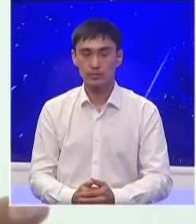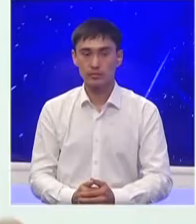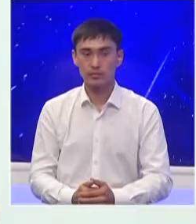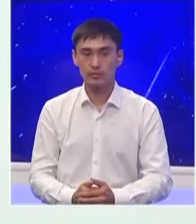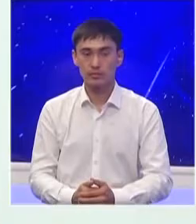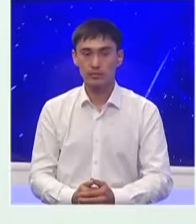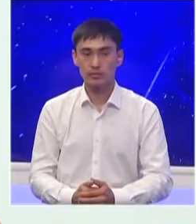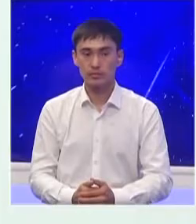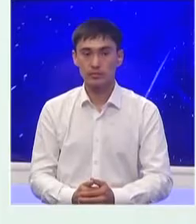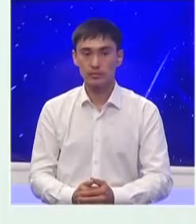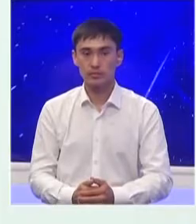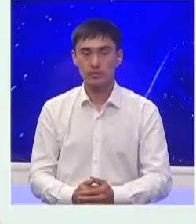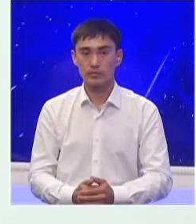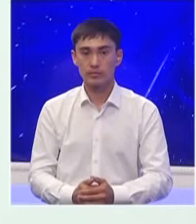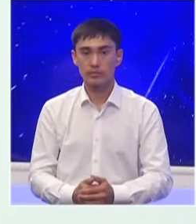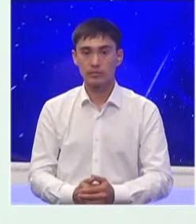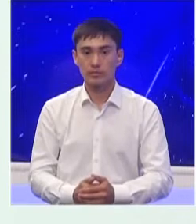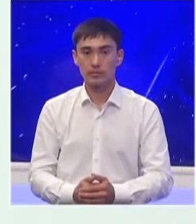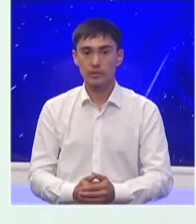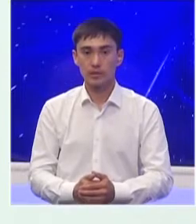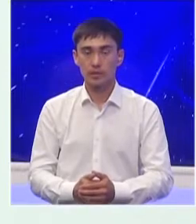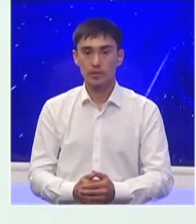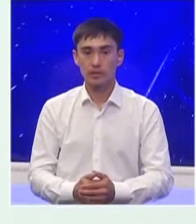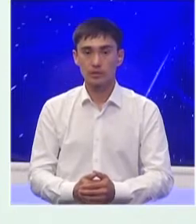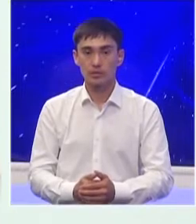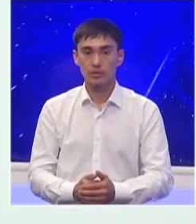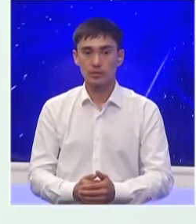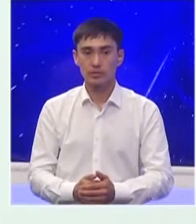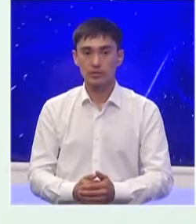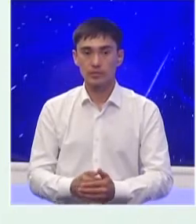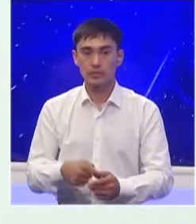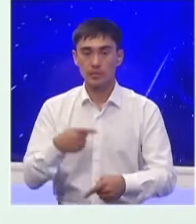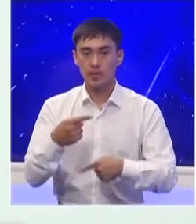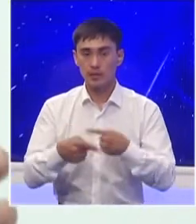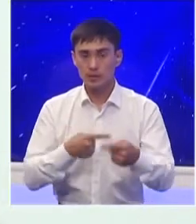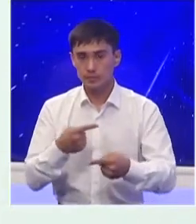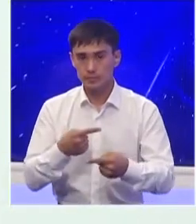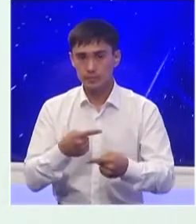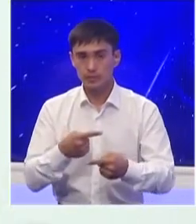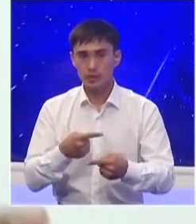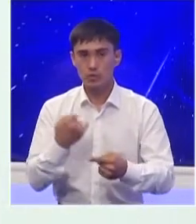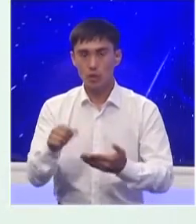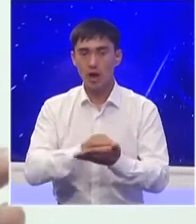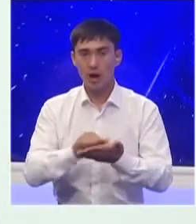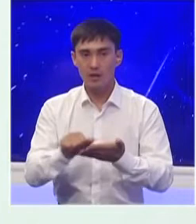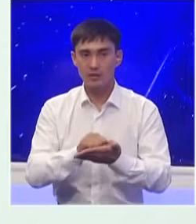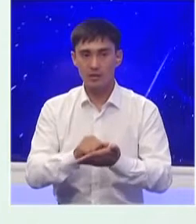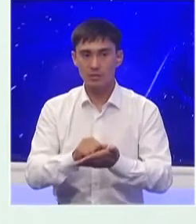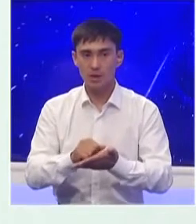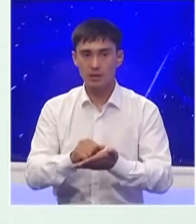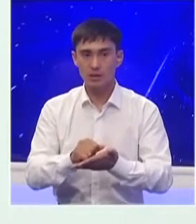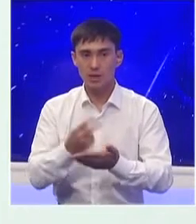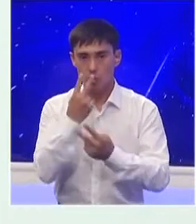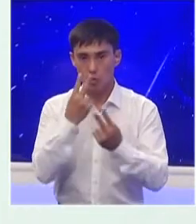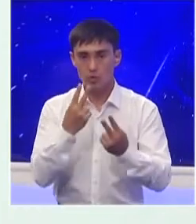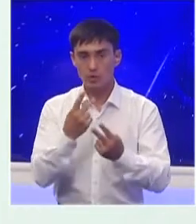біз жабарат ағамызға екі мәрте кездестік. Қағазды алдық, сол қағаздың негізінде парламенттің қабырғасында да